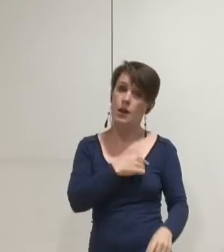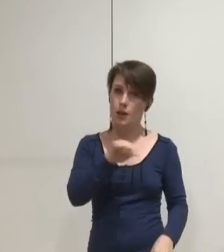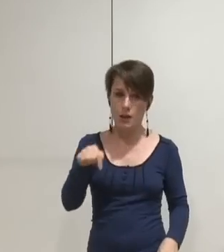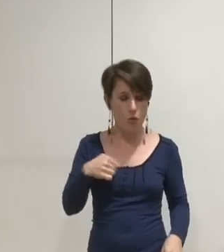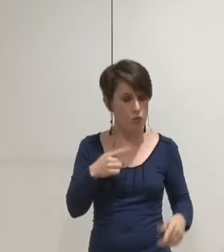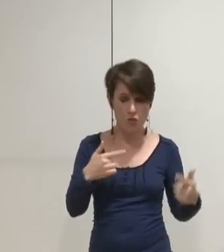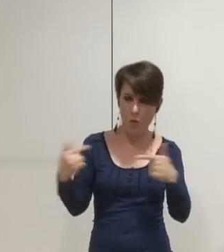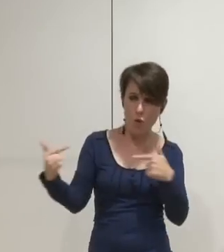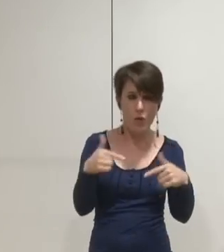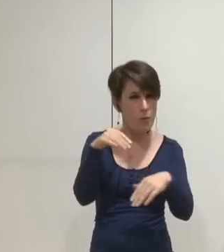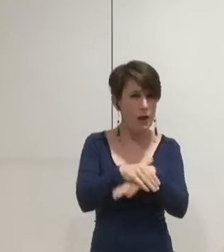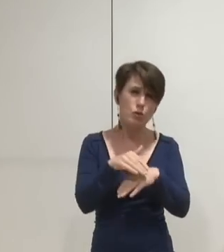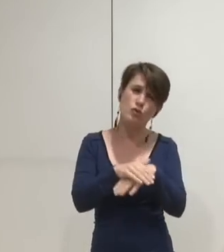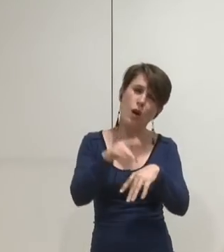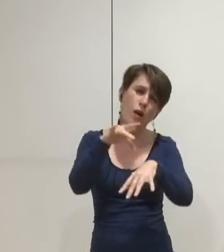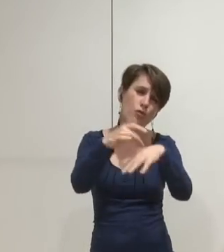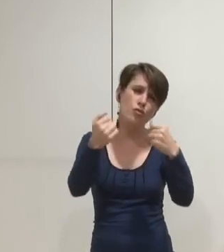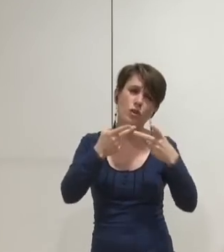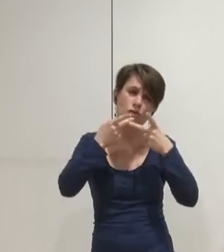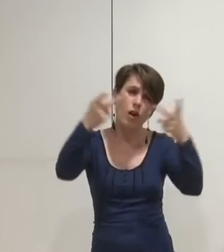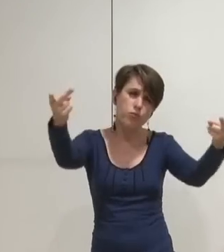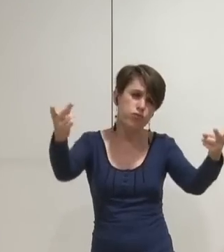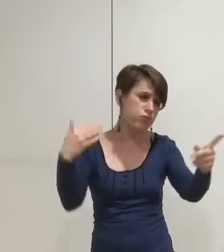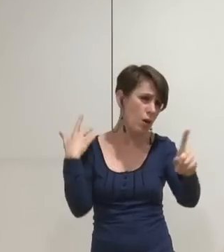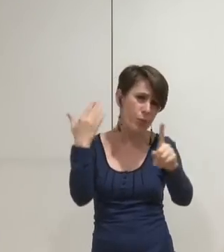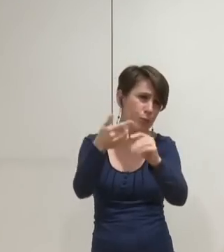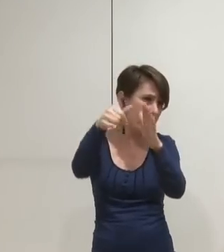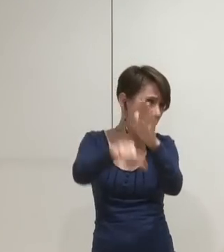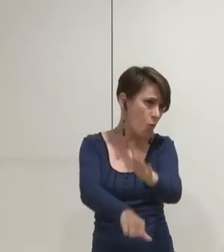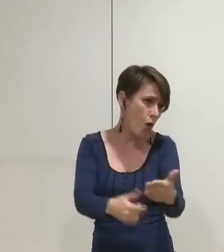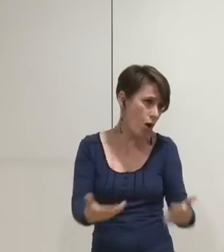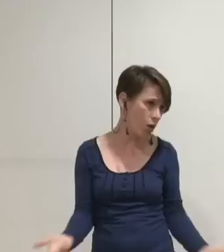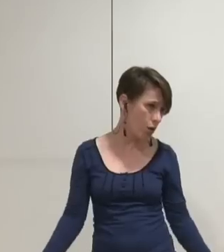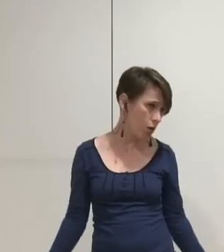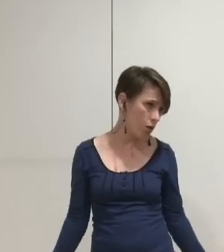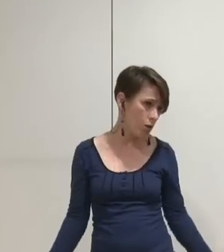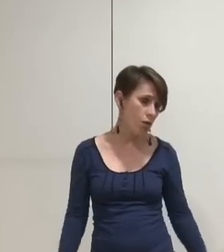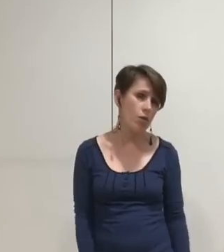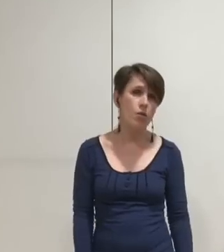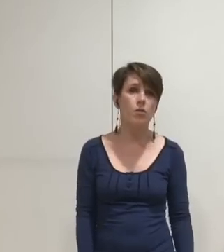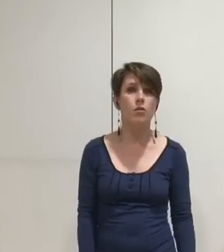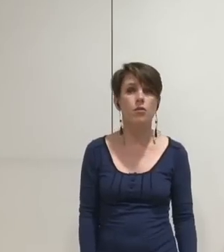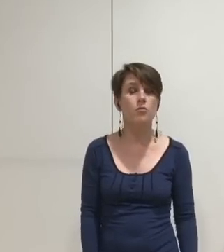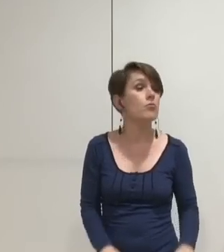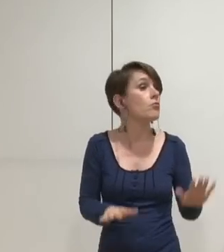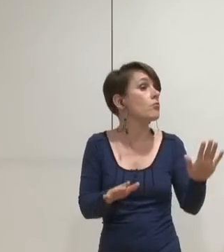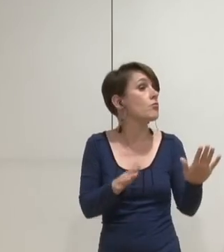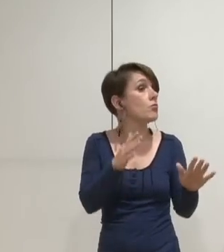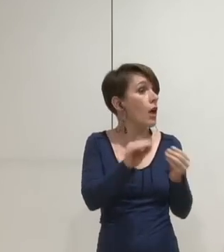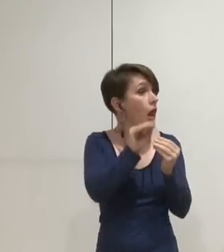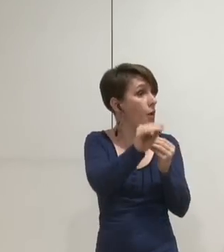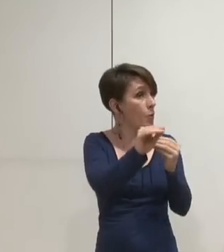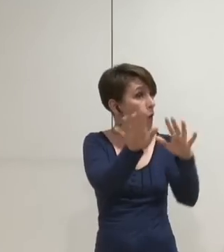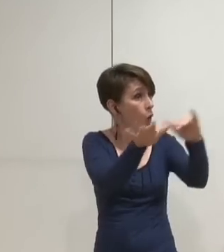le débat que nous avons ce soir a été exposé dans ces termes il y a un mois aujourd'hui si vous souhaitez le retirer